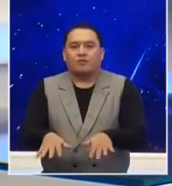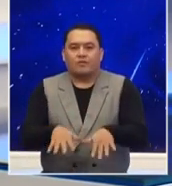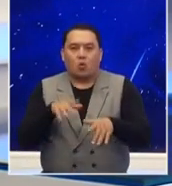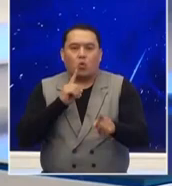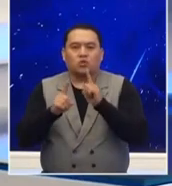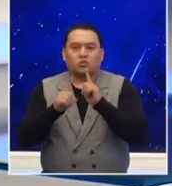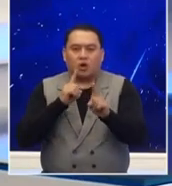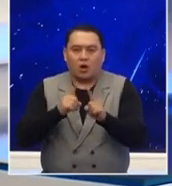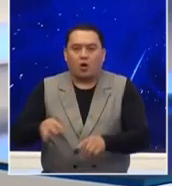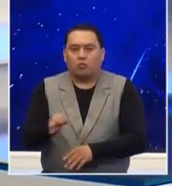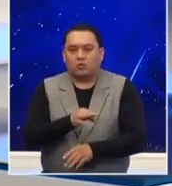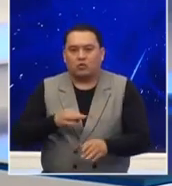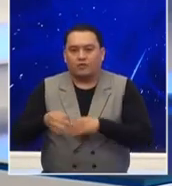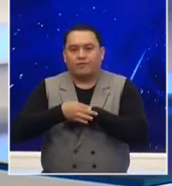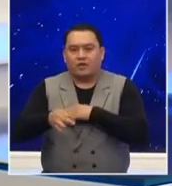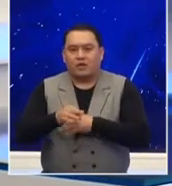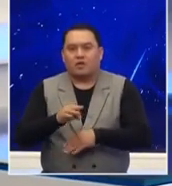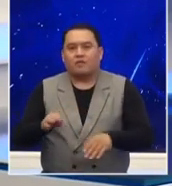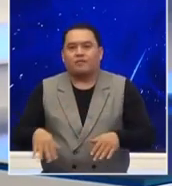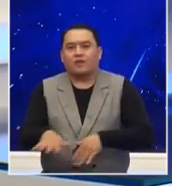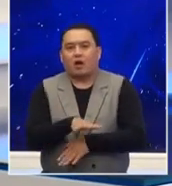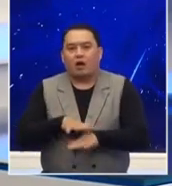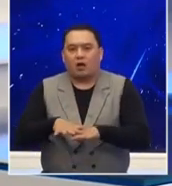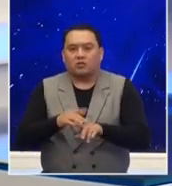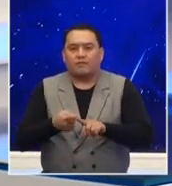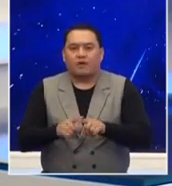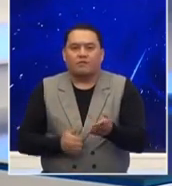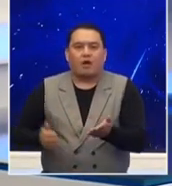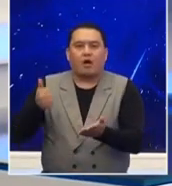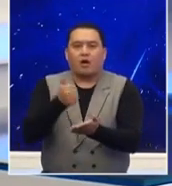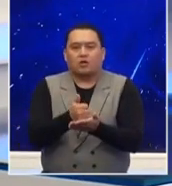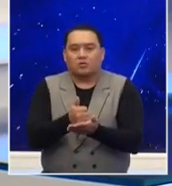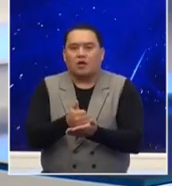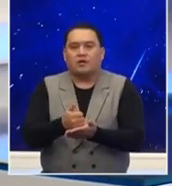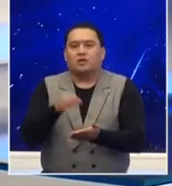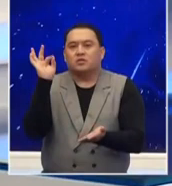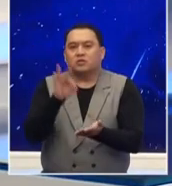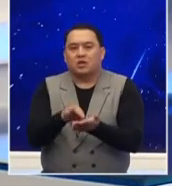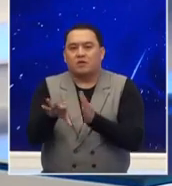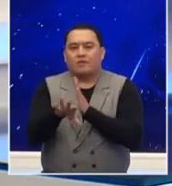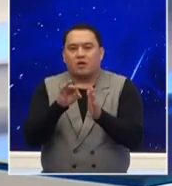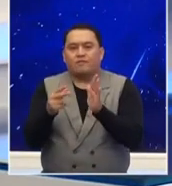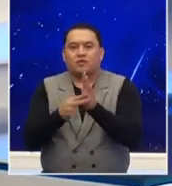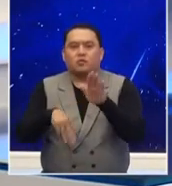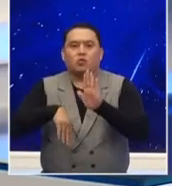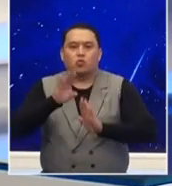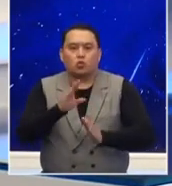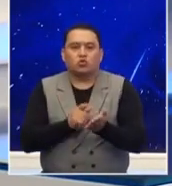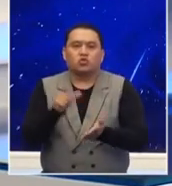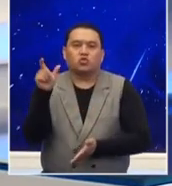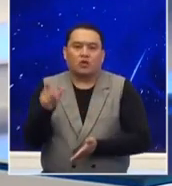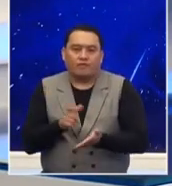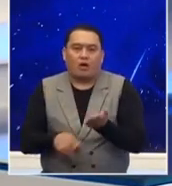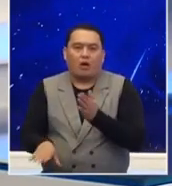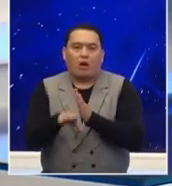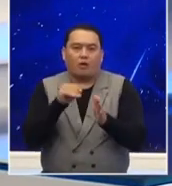внеочередная конференция Алматинского областного филиала фракции, где выдвиженцы дебатировали в целях определить 8 лучших кандидатов,